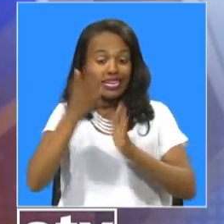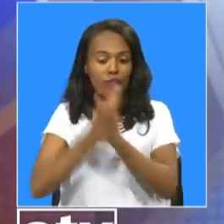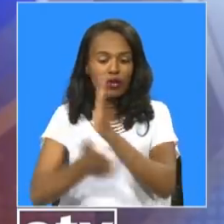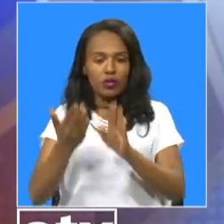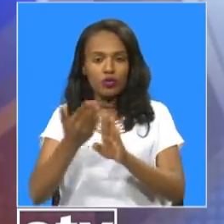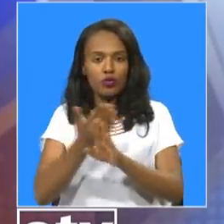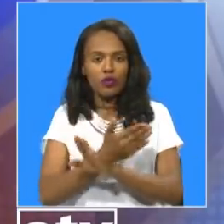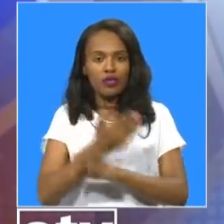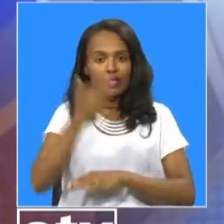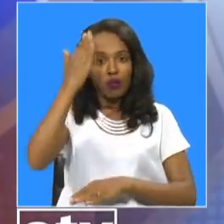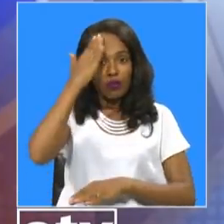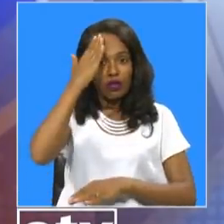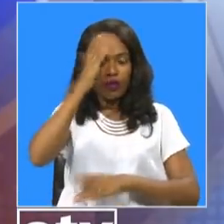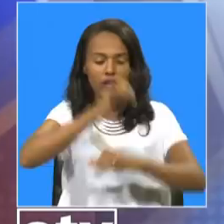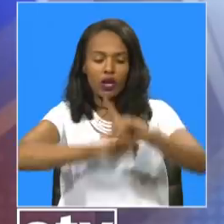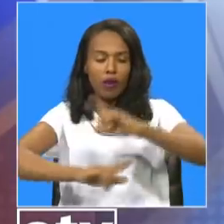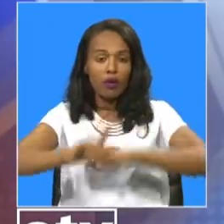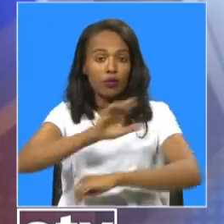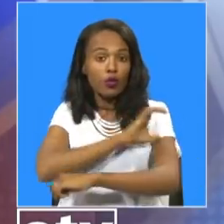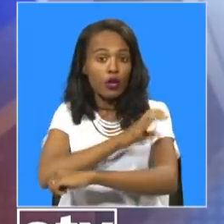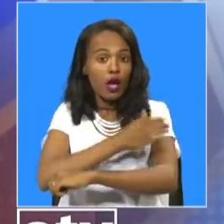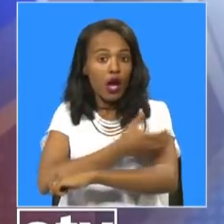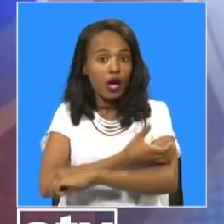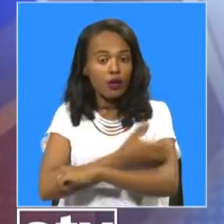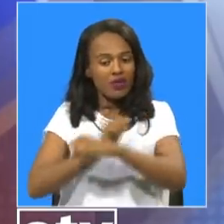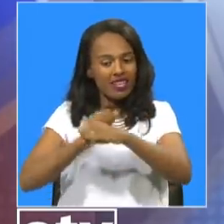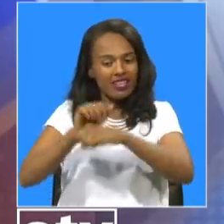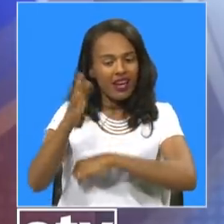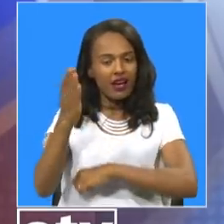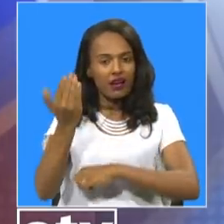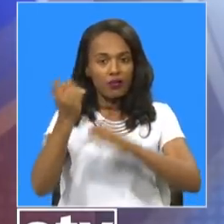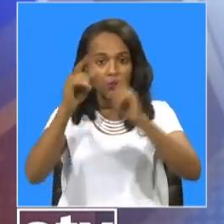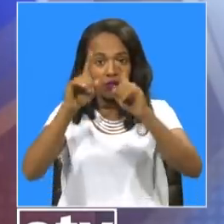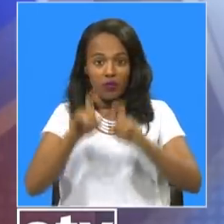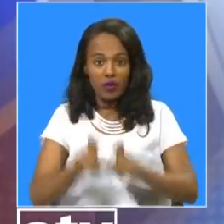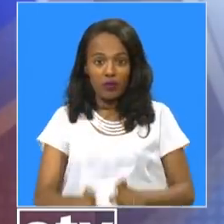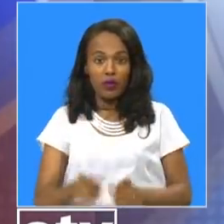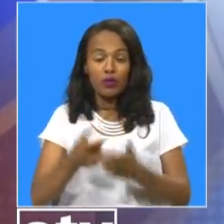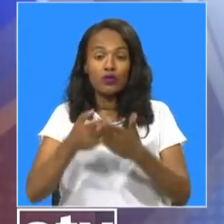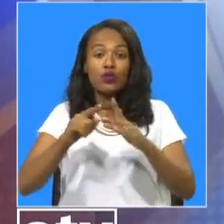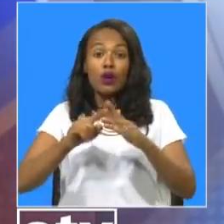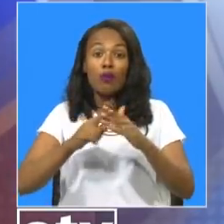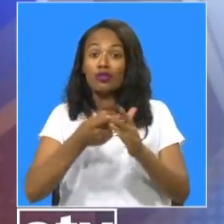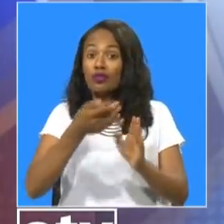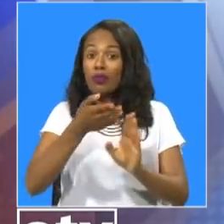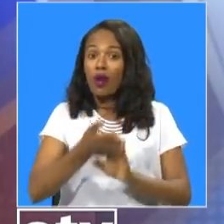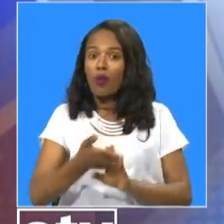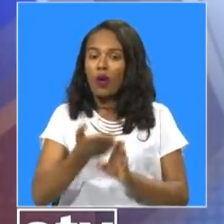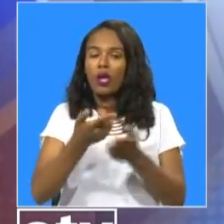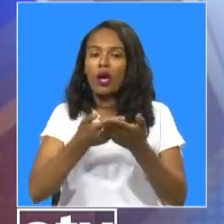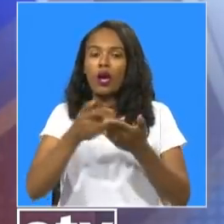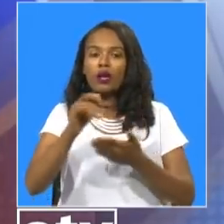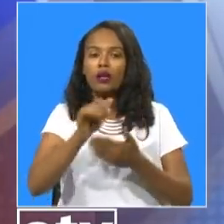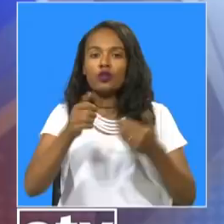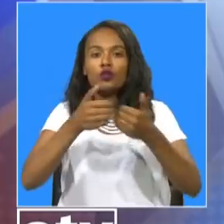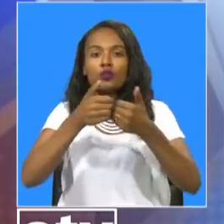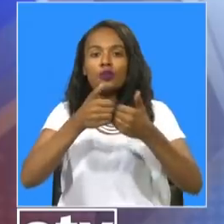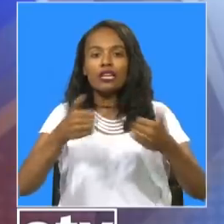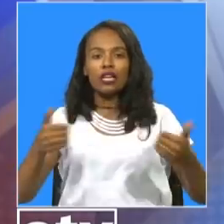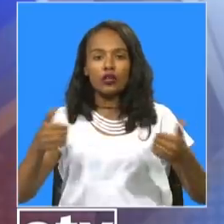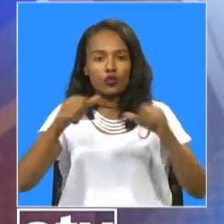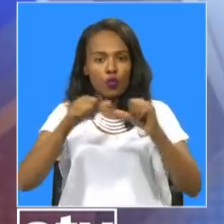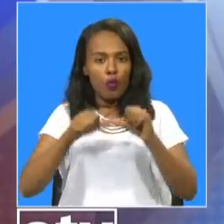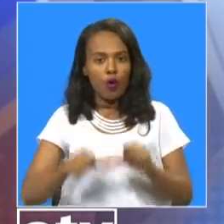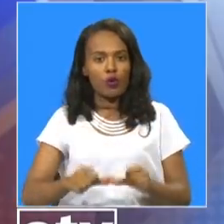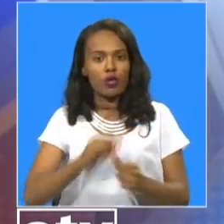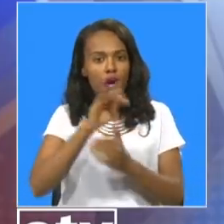እንግዲህ እንደሚታወሰው የላብራቶሪ አቅምም እየተላከ ነበር የሚመረመረው። እሱን ከማስጀመር አኳያ እንደዚሁም የልየታ ለይቶ